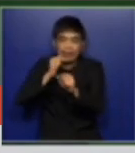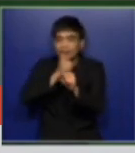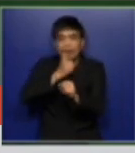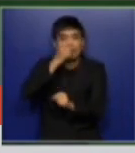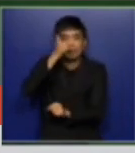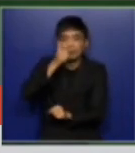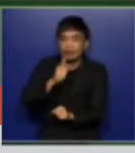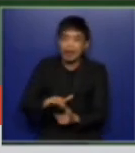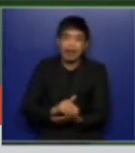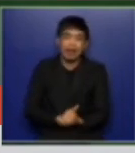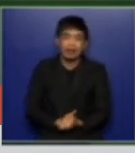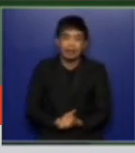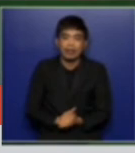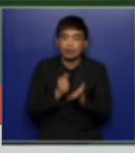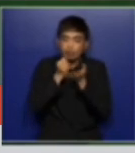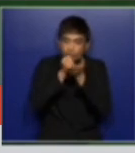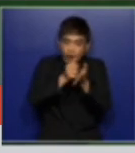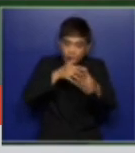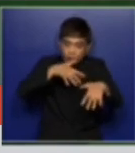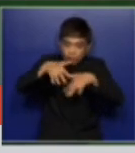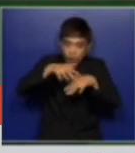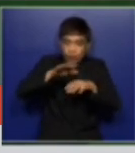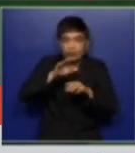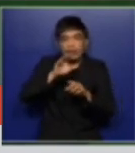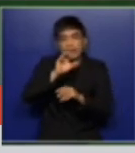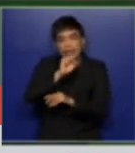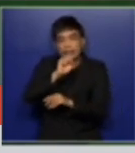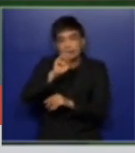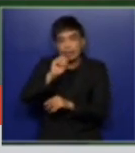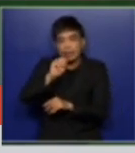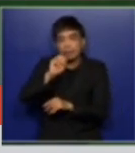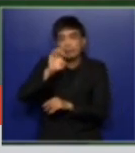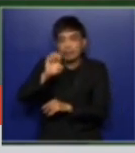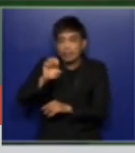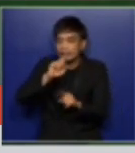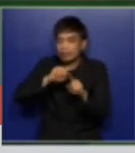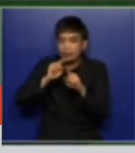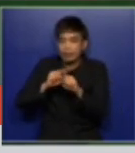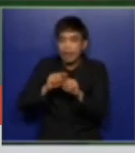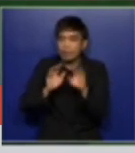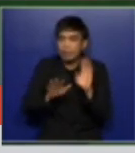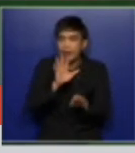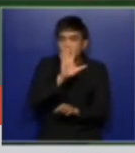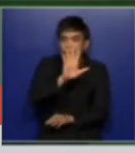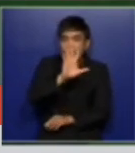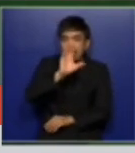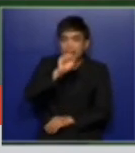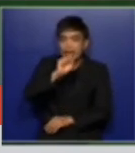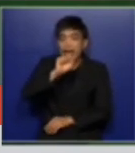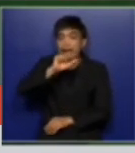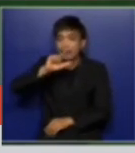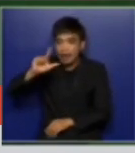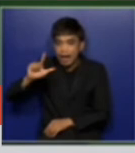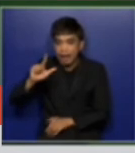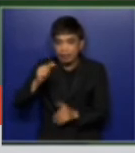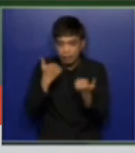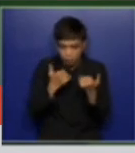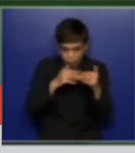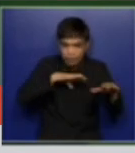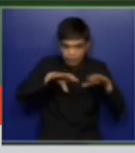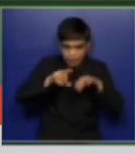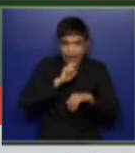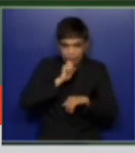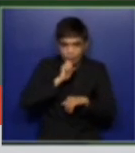อฟต์โลนในการช่วยเหลือภาคธุรกิจ SME เงิน 500,000 ล้าน ที่กำลังดำเนินการในขณะ